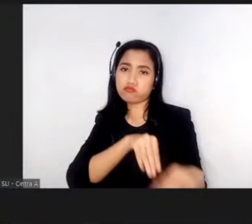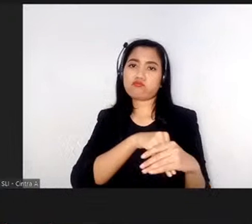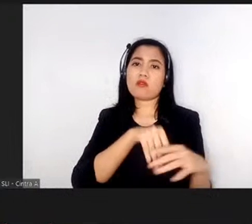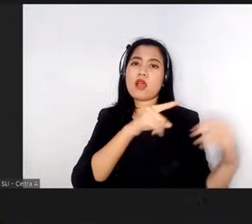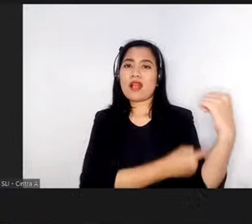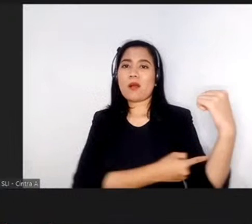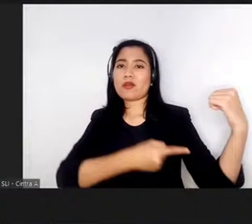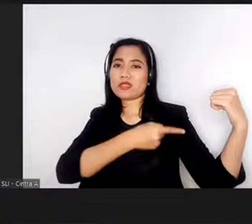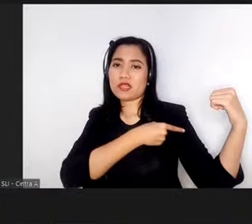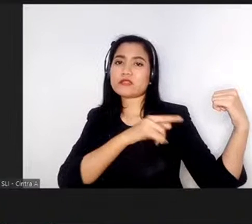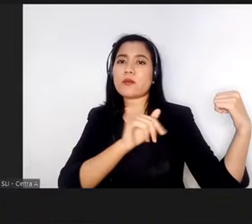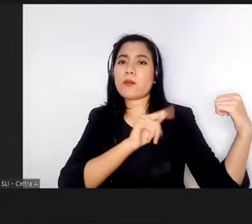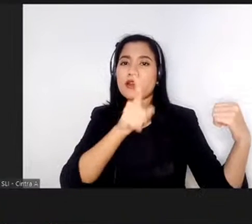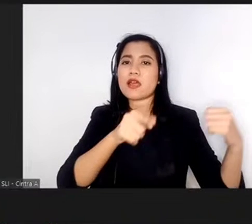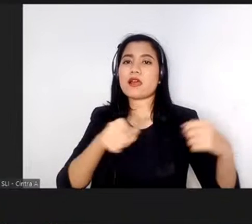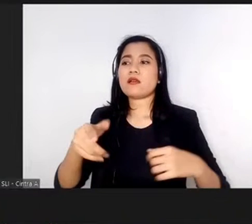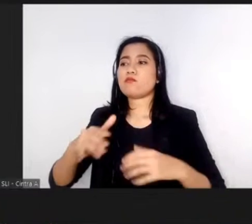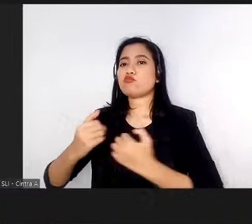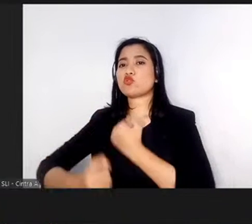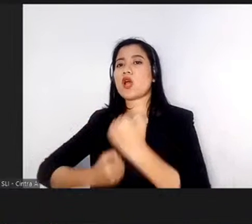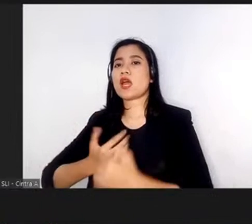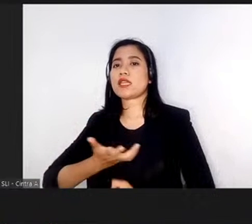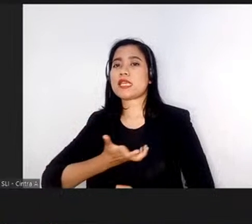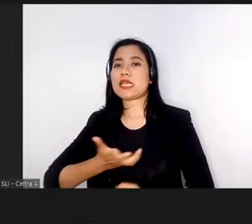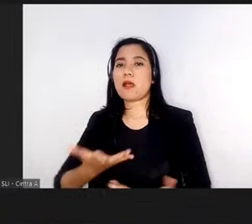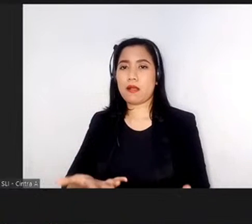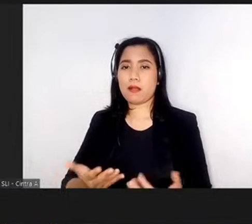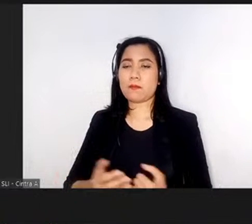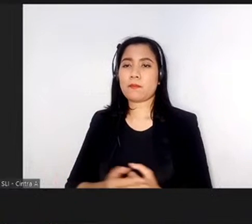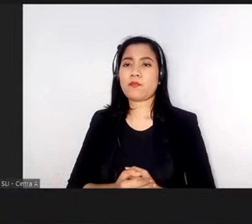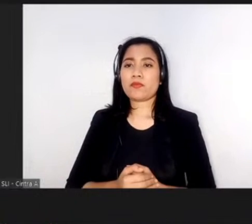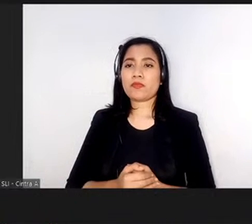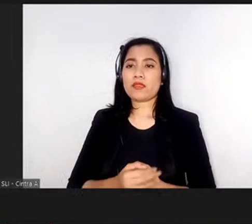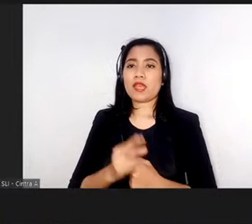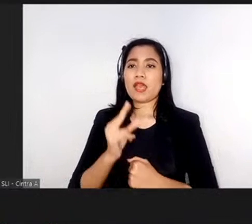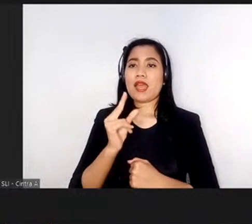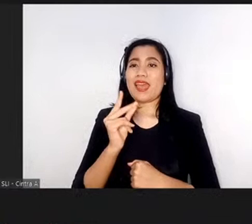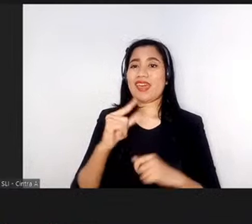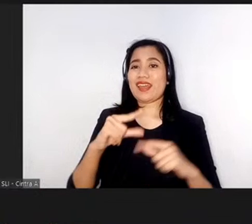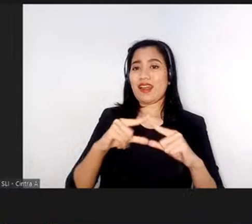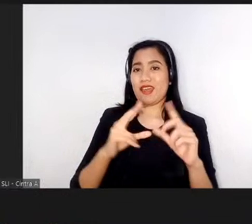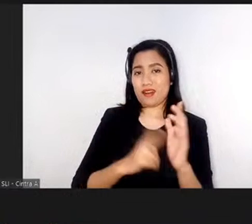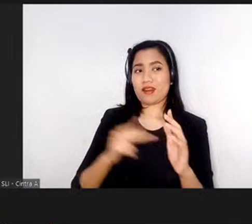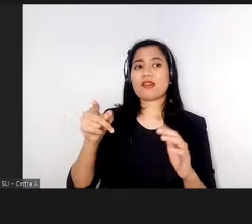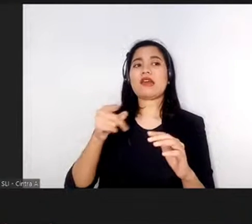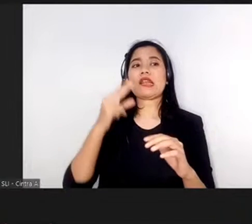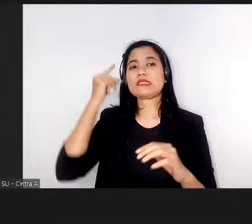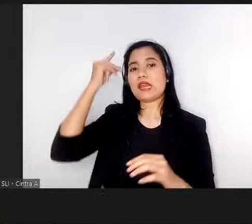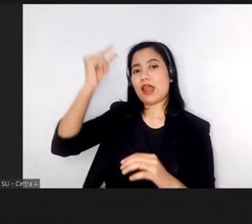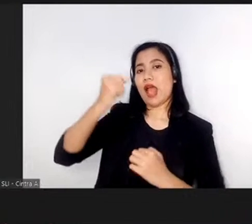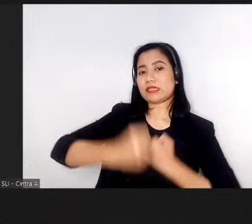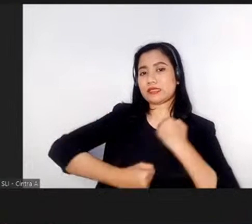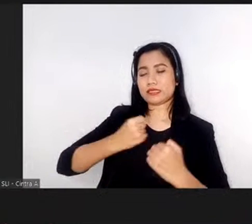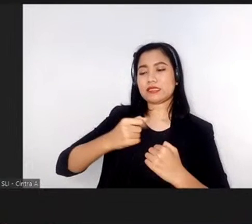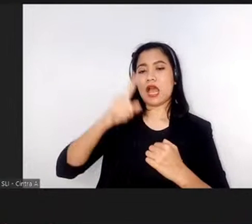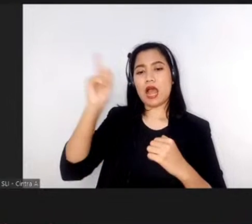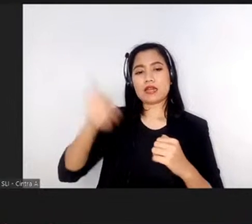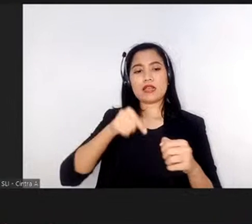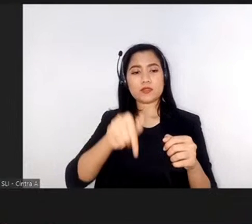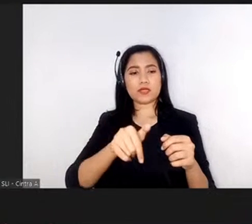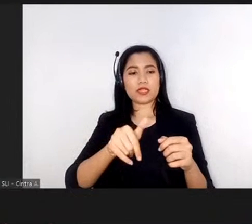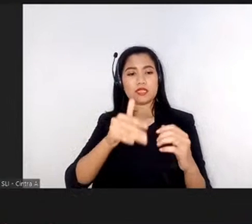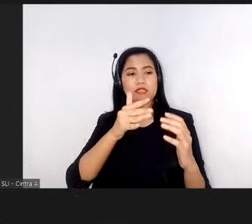dari perusahaan dan rcana aksi kemudian ditentukan dengan eh timeline yang sangat jelas